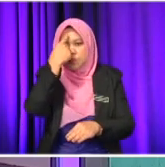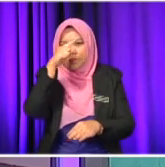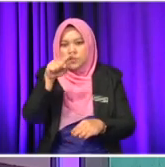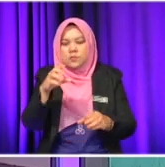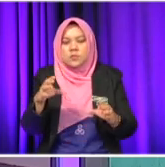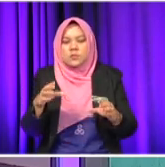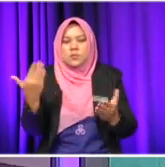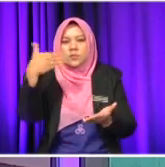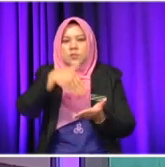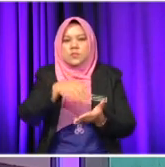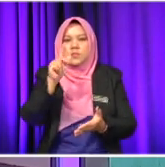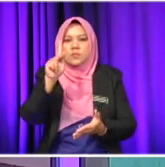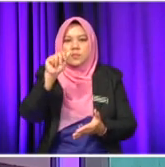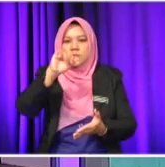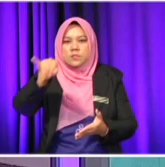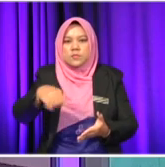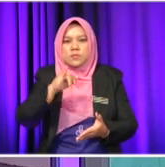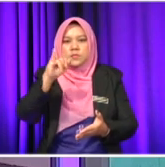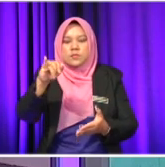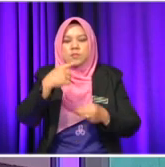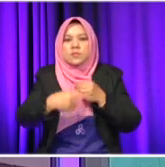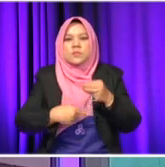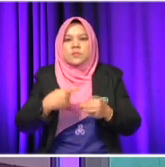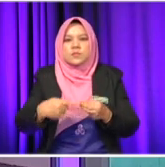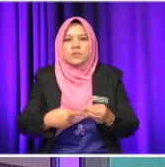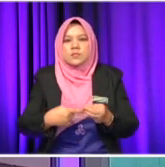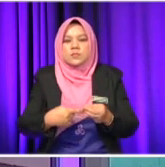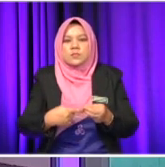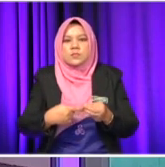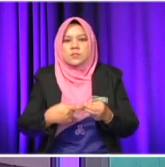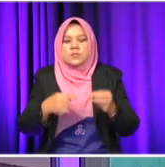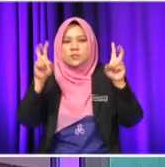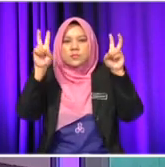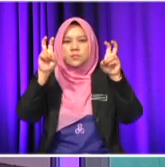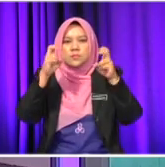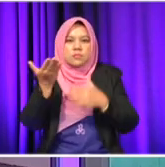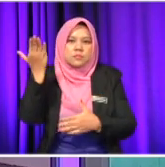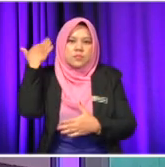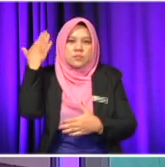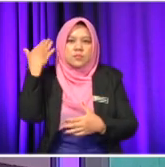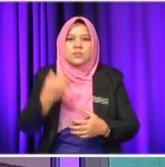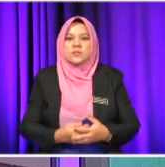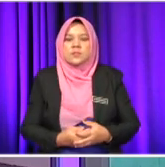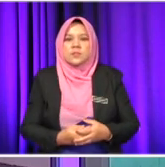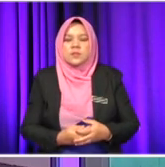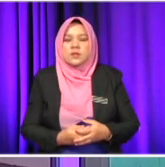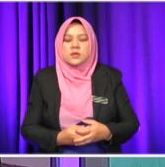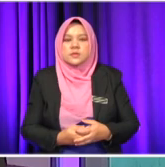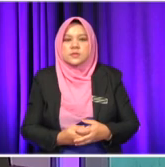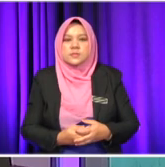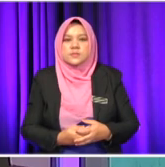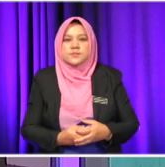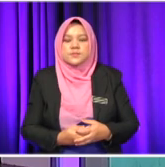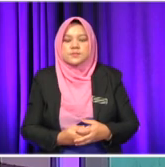revision ataupun ulang kaji mengenai sub topik yang lepas oke laptop ya lepas